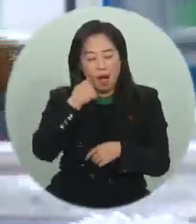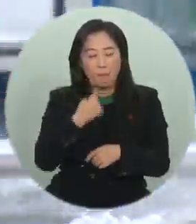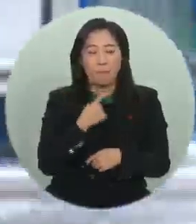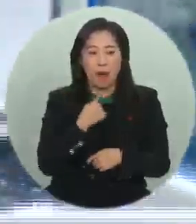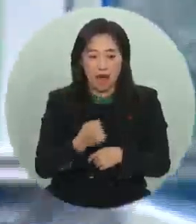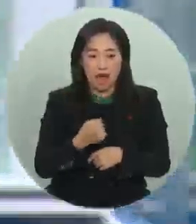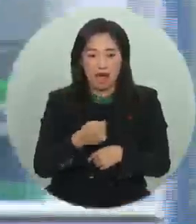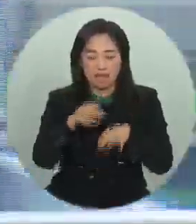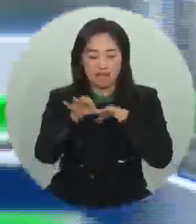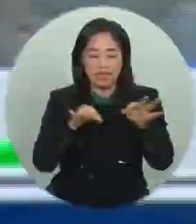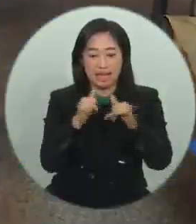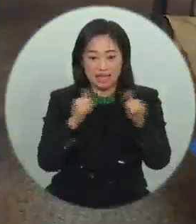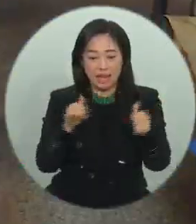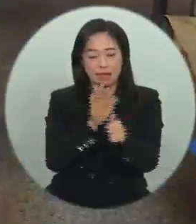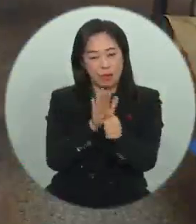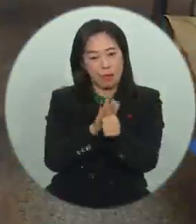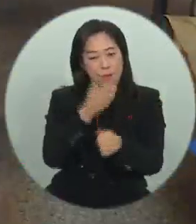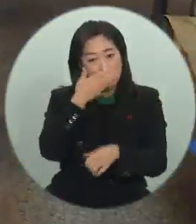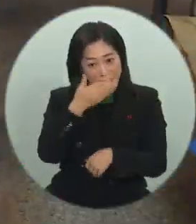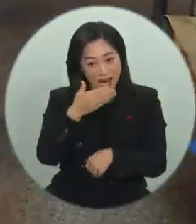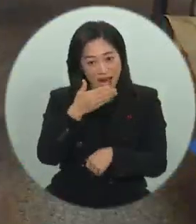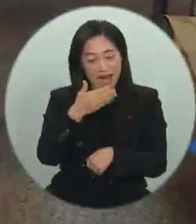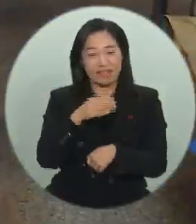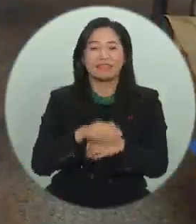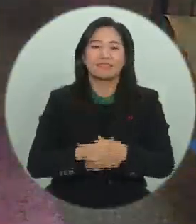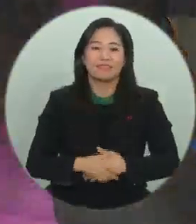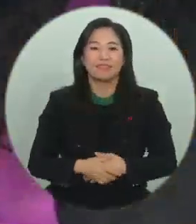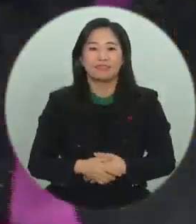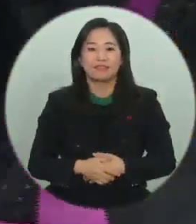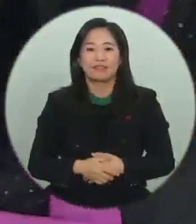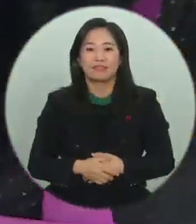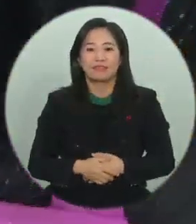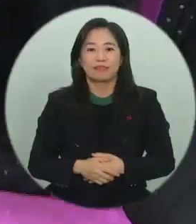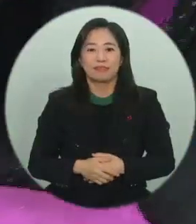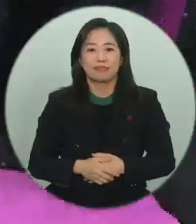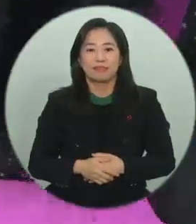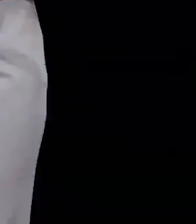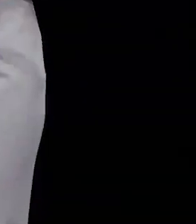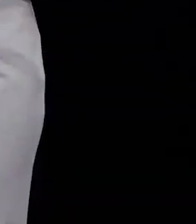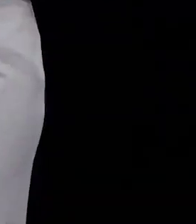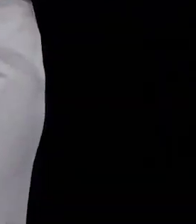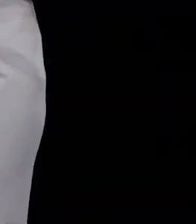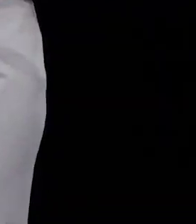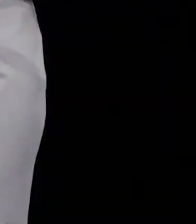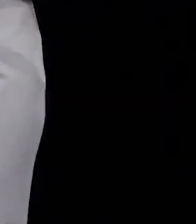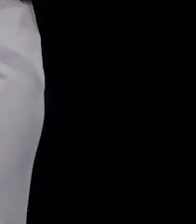겪고 있는 상인들도 도울 수 있지 않을까요? MBC 뉴스 안준호입니다.